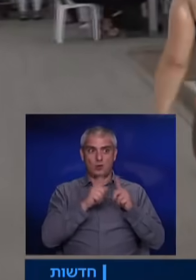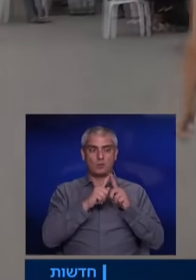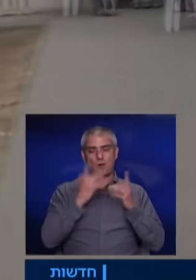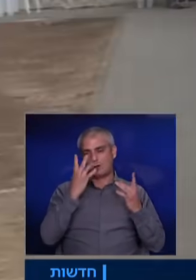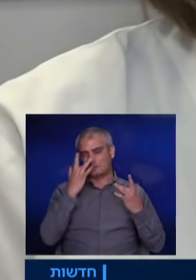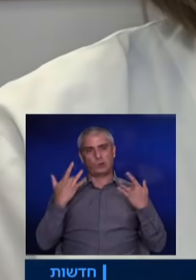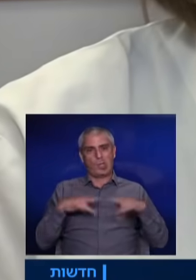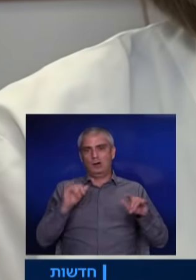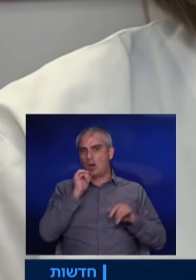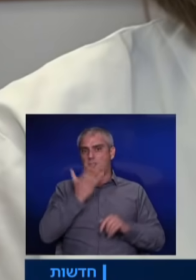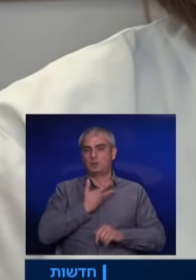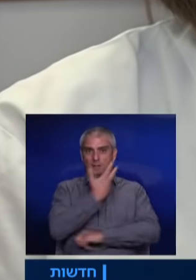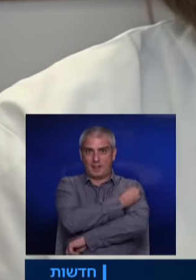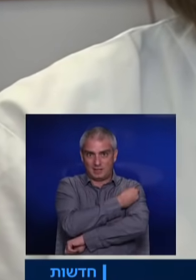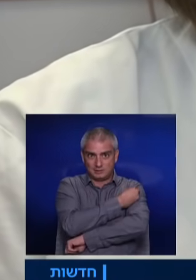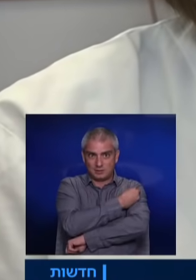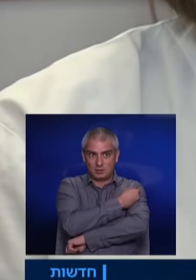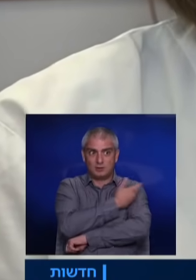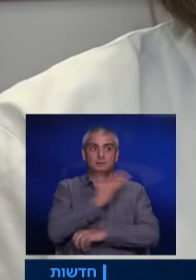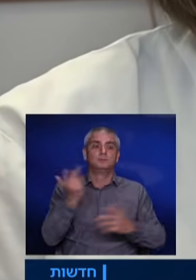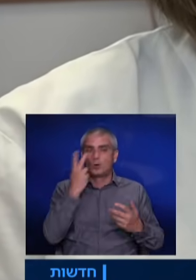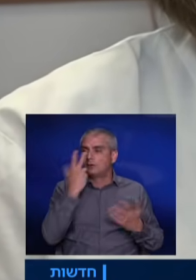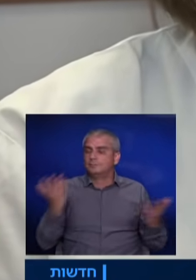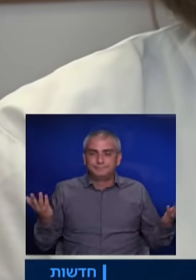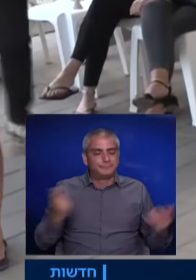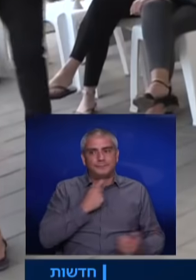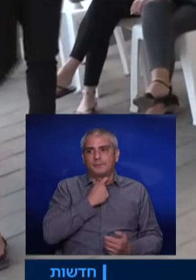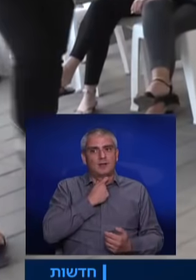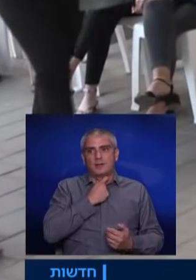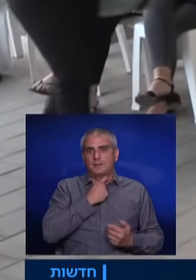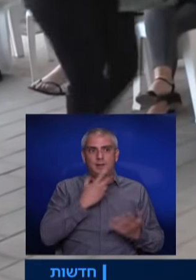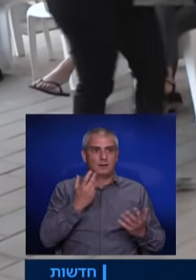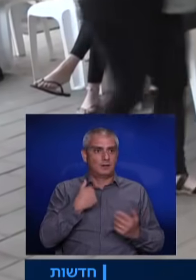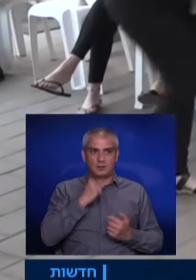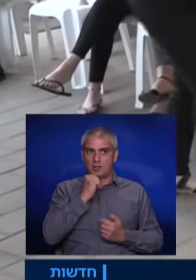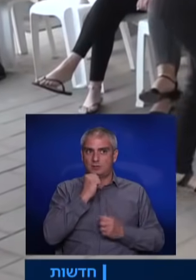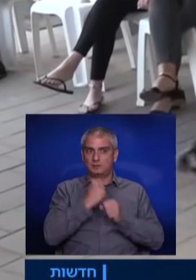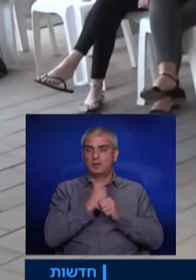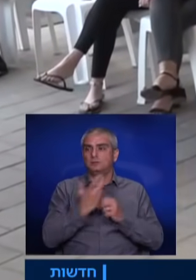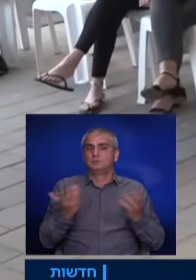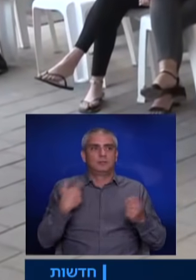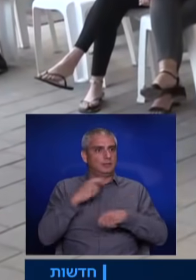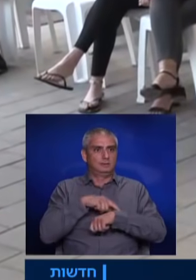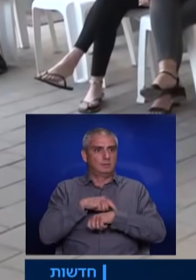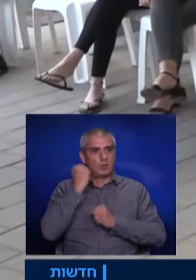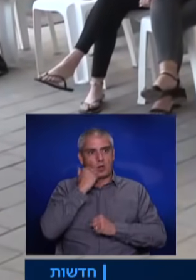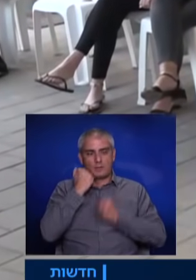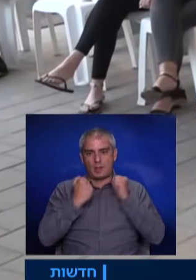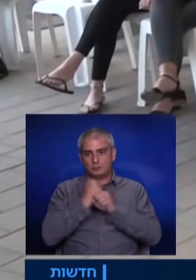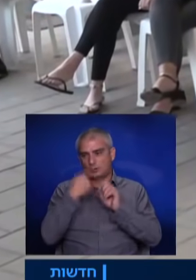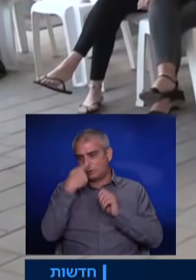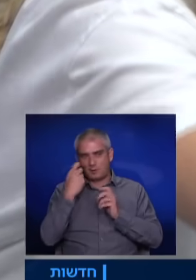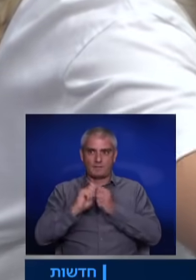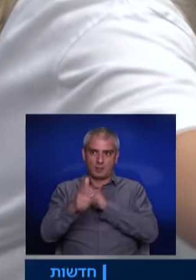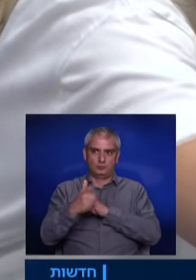ניסו להתחמק מלהתחסן, אבל הם רואים שאין להם ברירה. לא רציתי לעשות את זה, אבל אין לי זמן כל יום לרוץ לעשות בדיקות קורונה